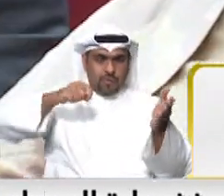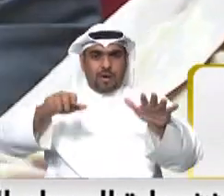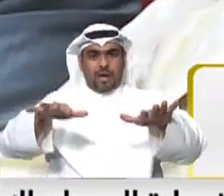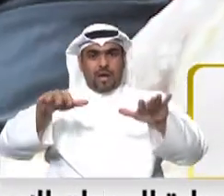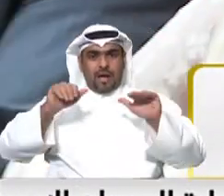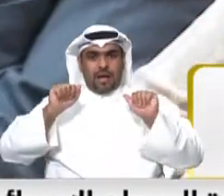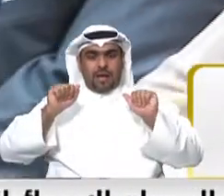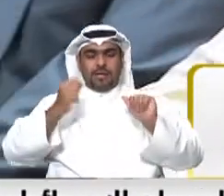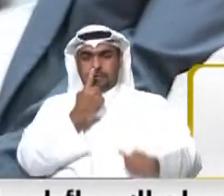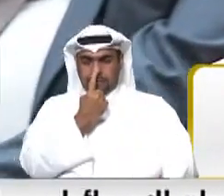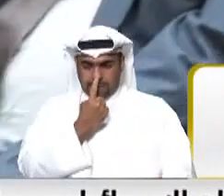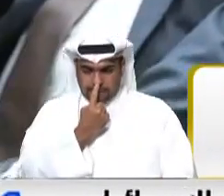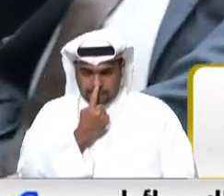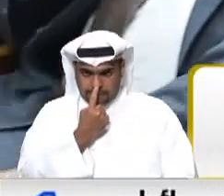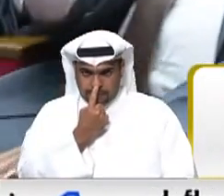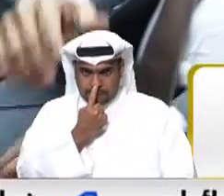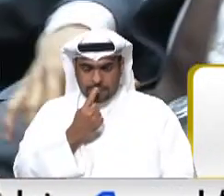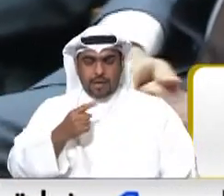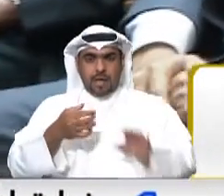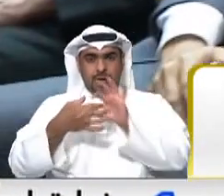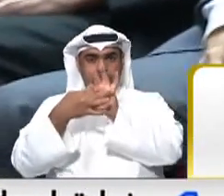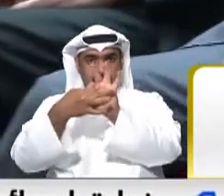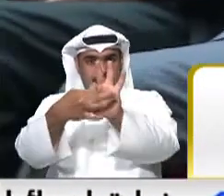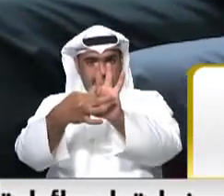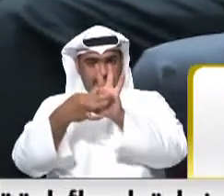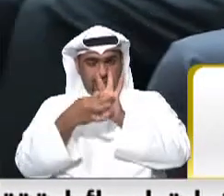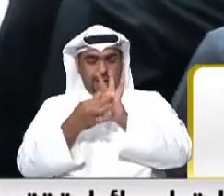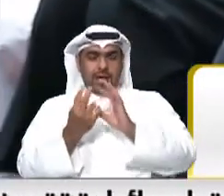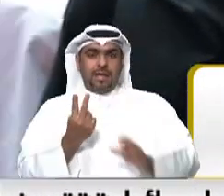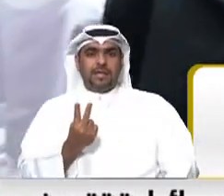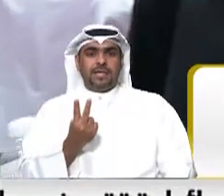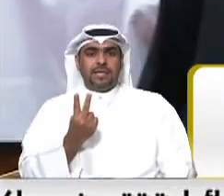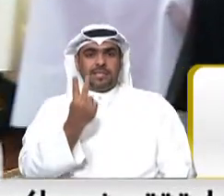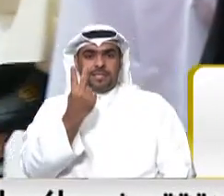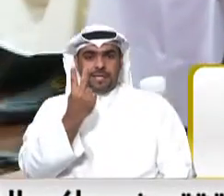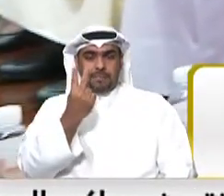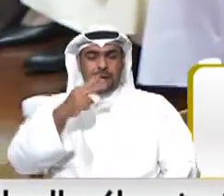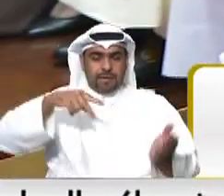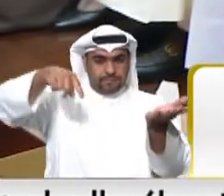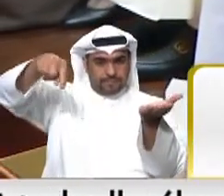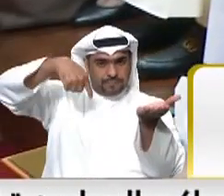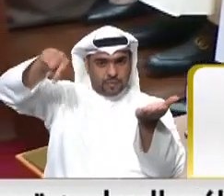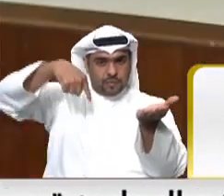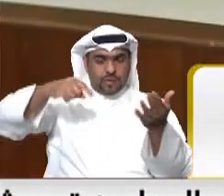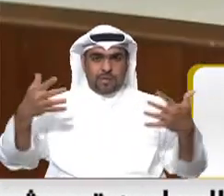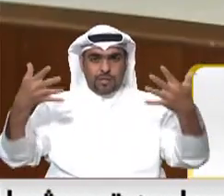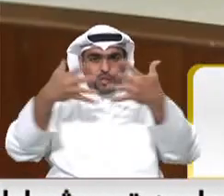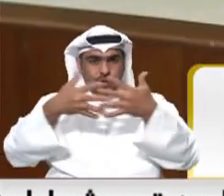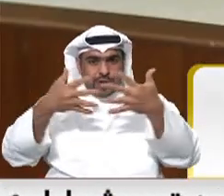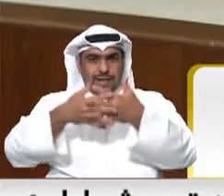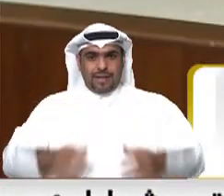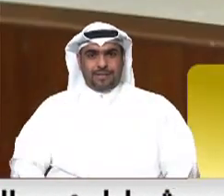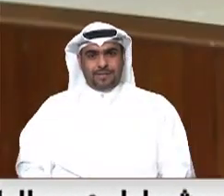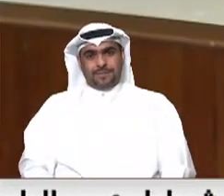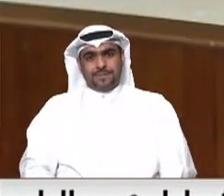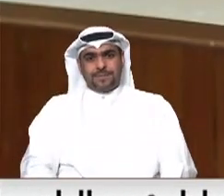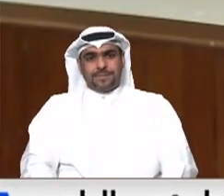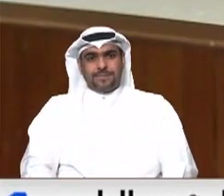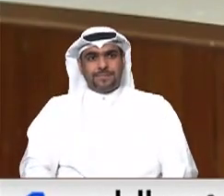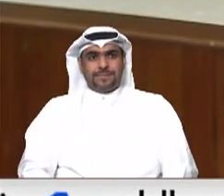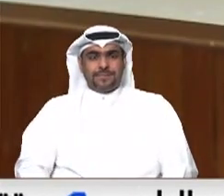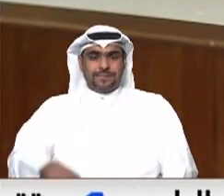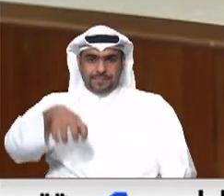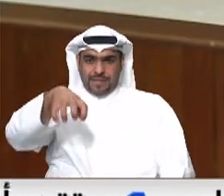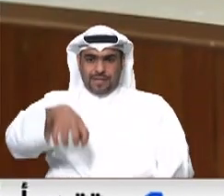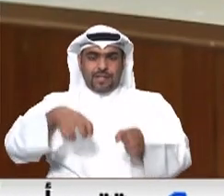للمسيرة التشريعية، بما في ذلك 7 من 8 اتفاقيات في القطاع الأهلي. دولة الكويت دائما ما تواكب